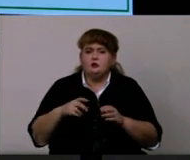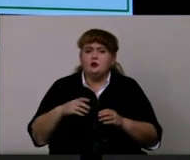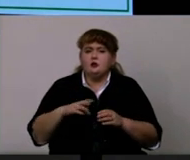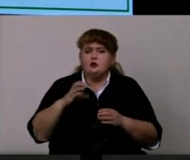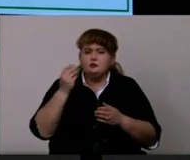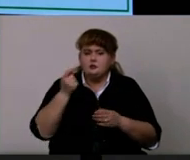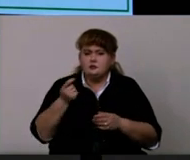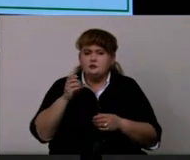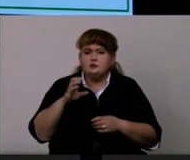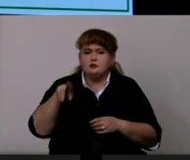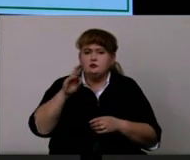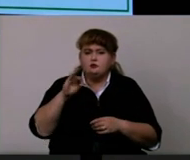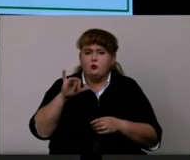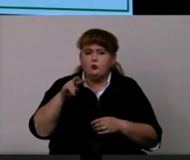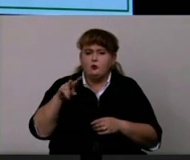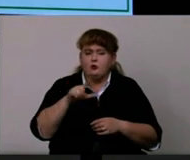джоуль.